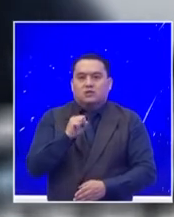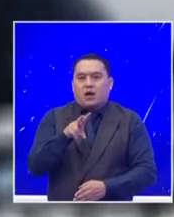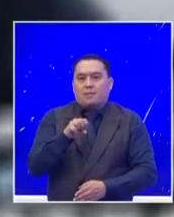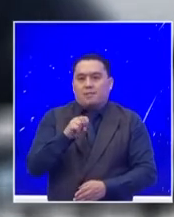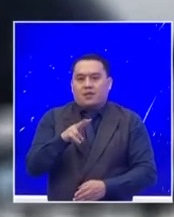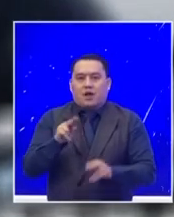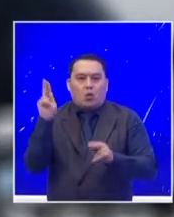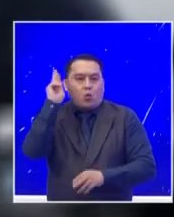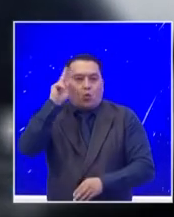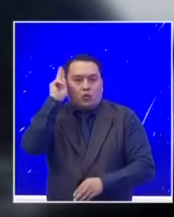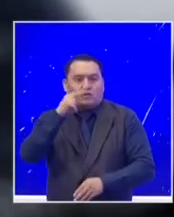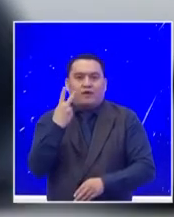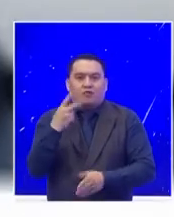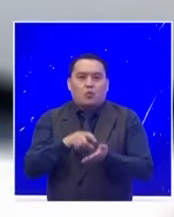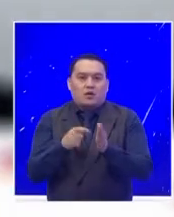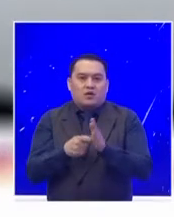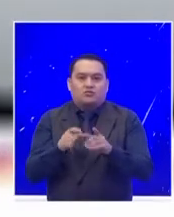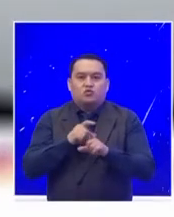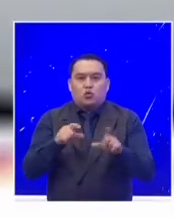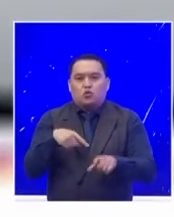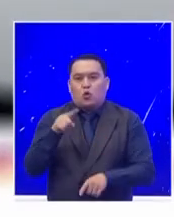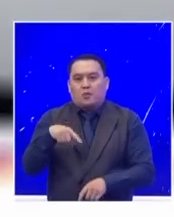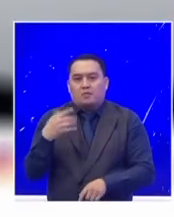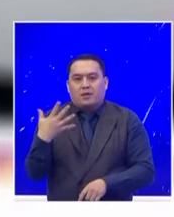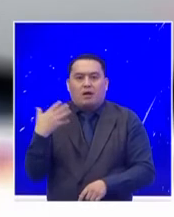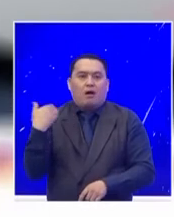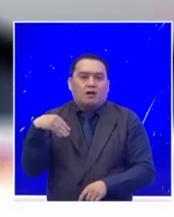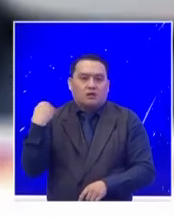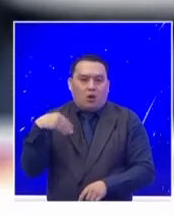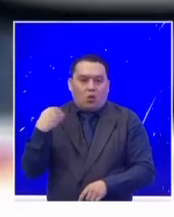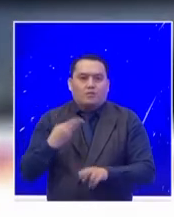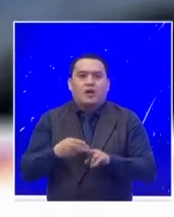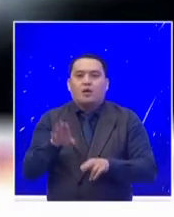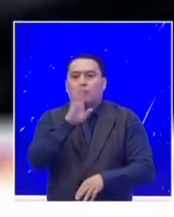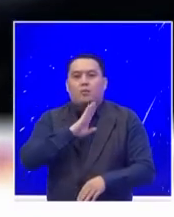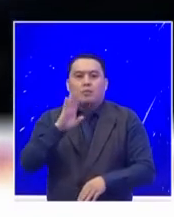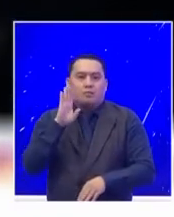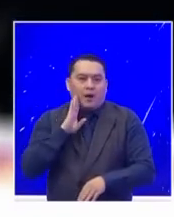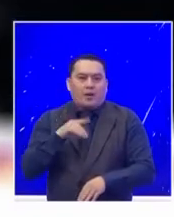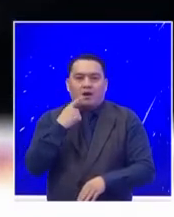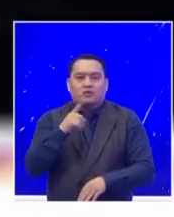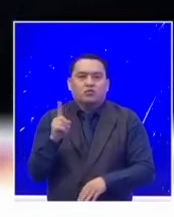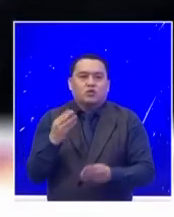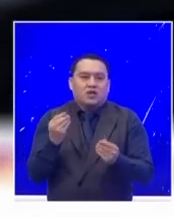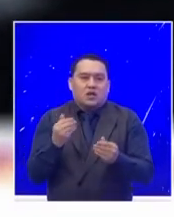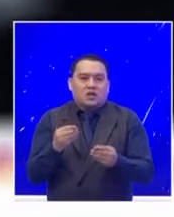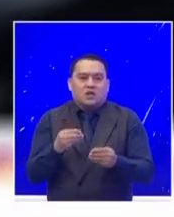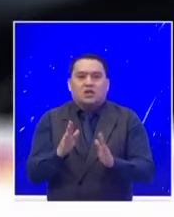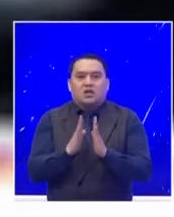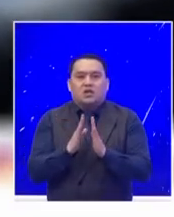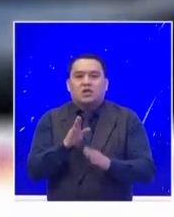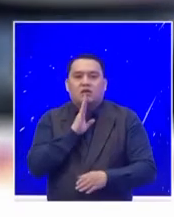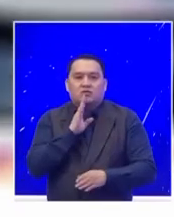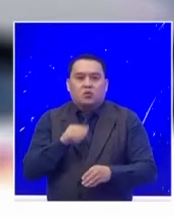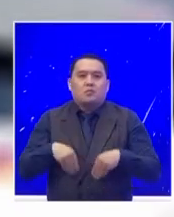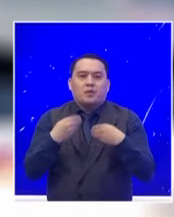Сабина Кингиспаева учится во втором классе средней школы номер 5 города Актау. Мама девочки отметила, что деньги, которые девочке родители